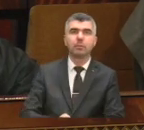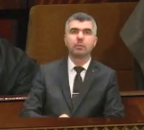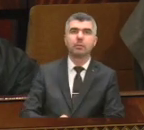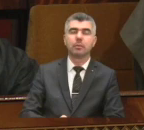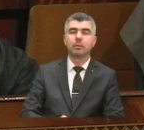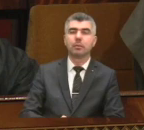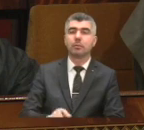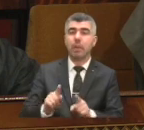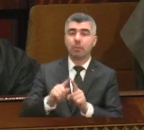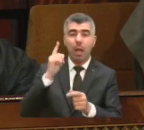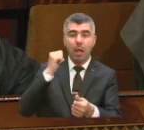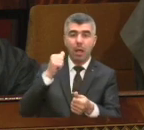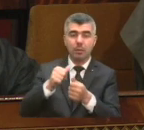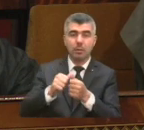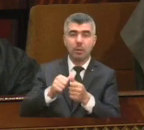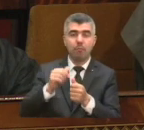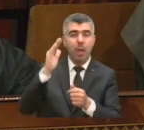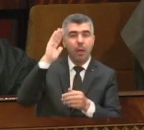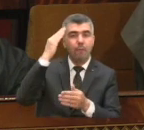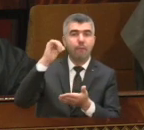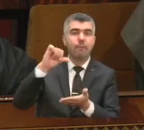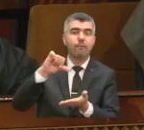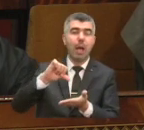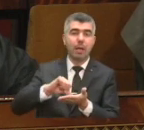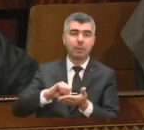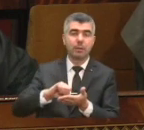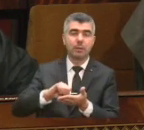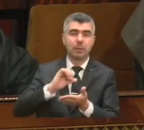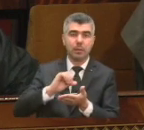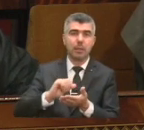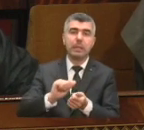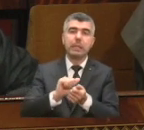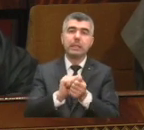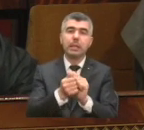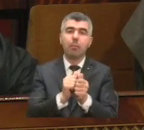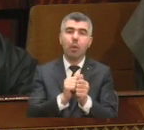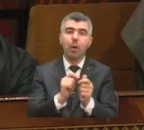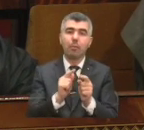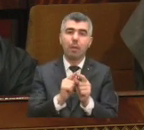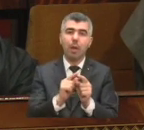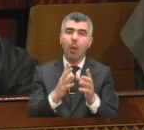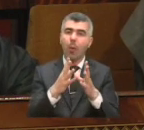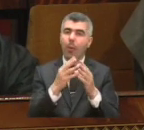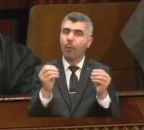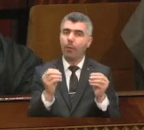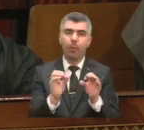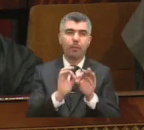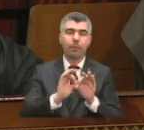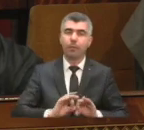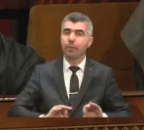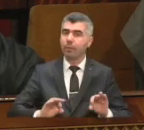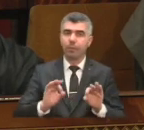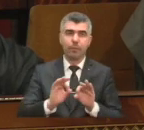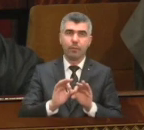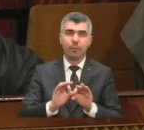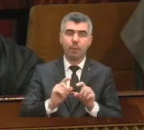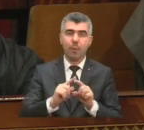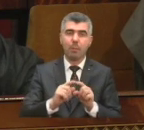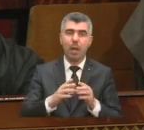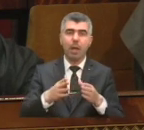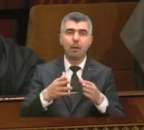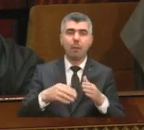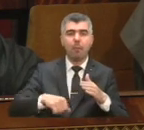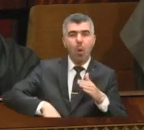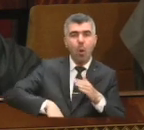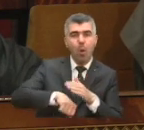تنذكركم على أن مدينة فاس تحتضر رياضيا البنية التحتية غير متواجدة، وأذكركم بالملعب الكبير